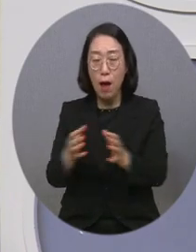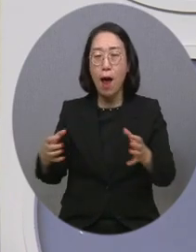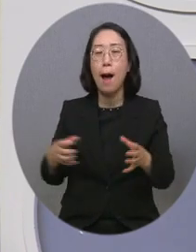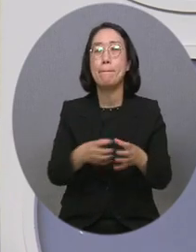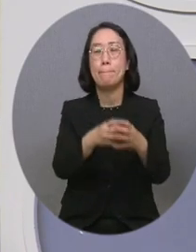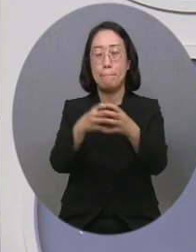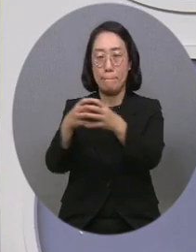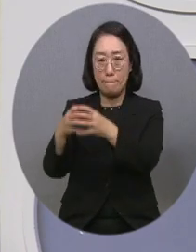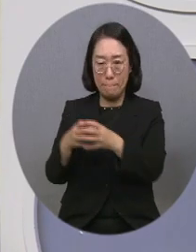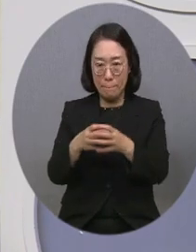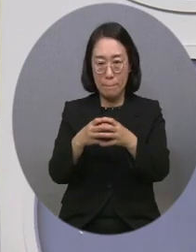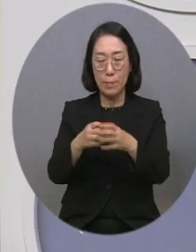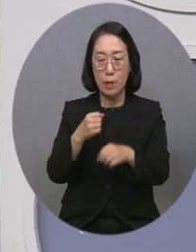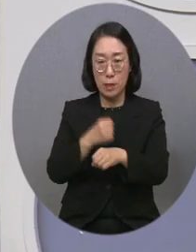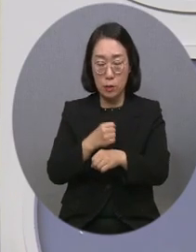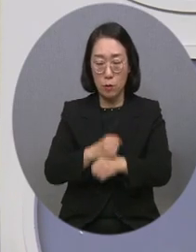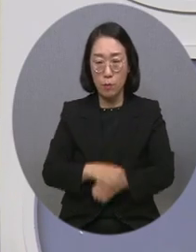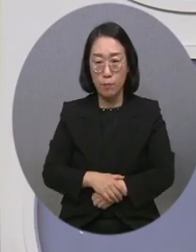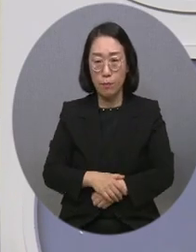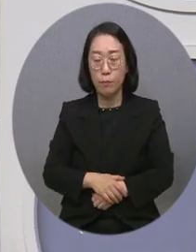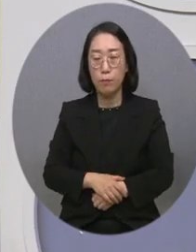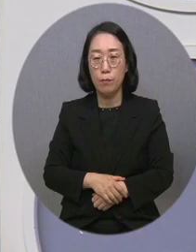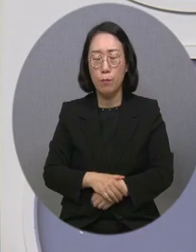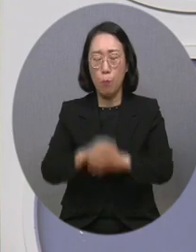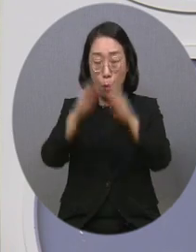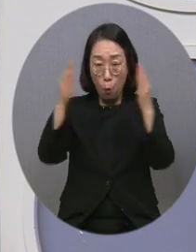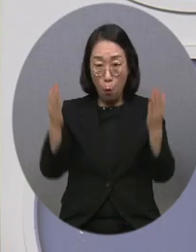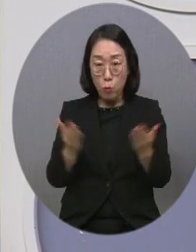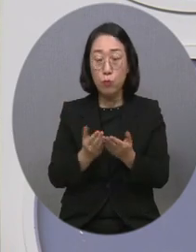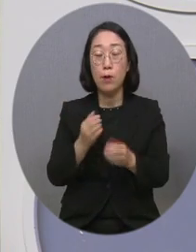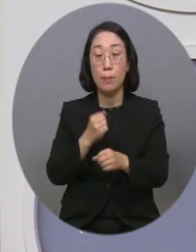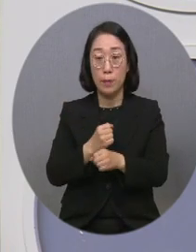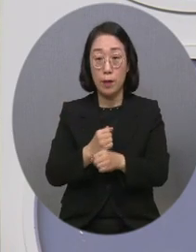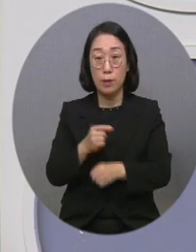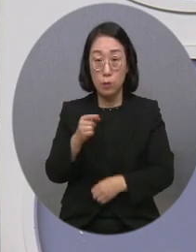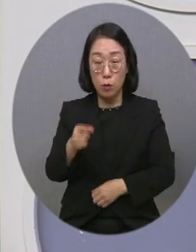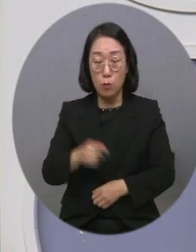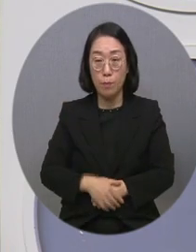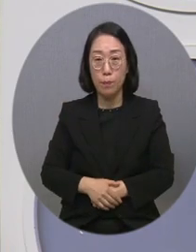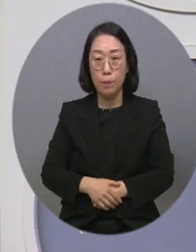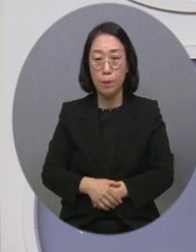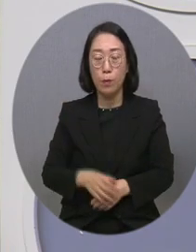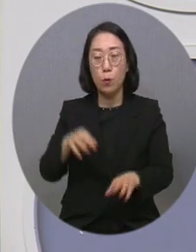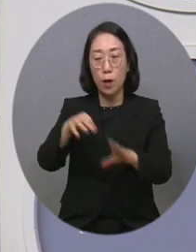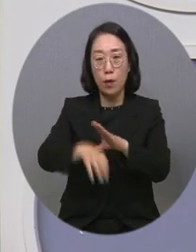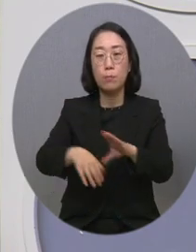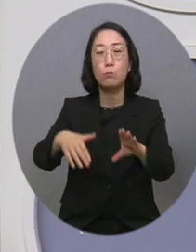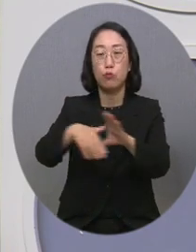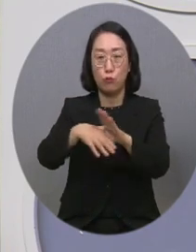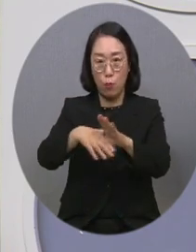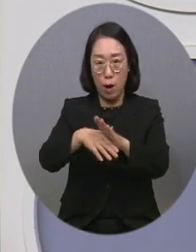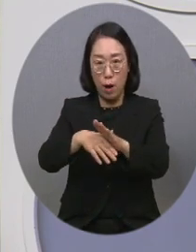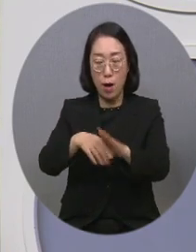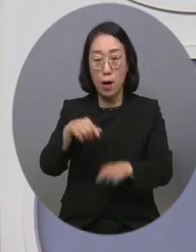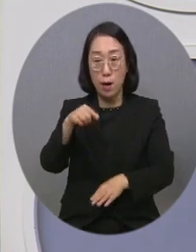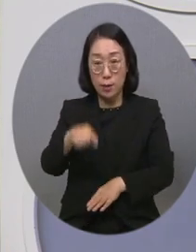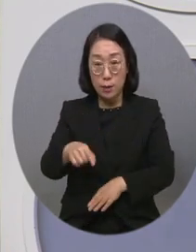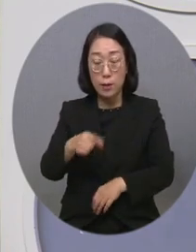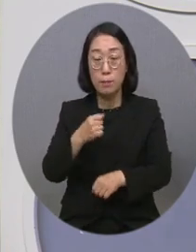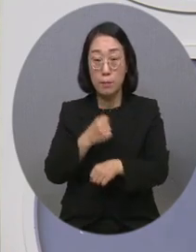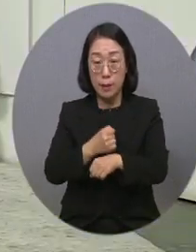해서 뭐 어느 한 기관이 아니고 모두가 함께 하는 어떤 기부 문화 그런 어떤 플랫폼